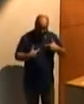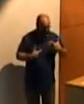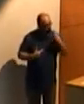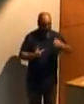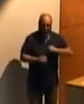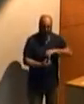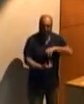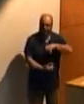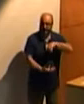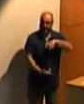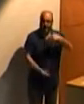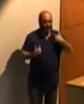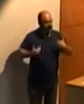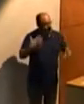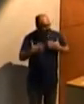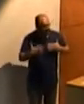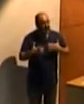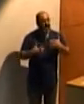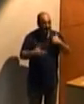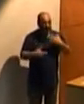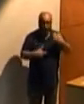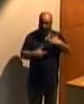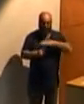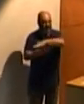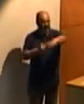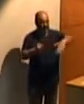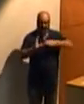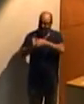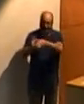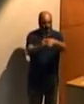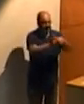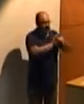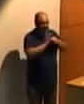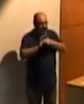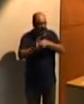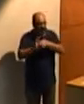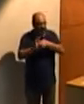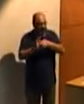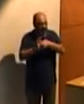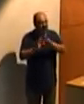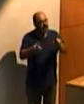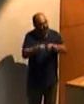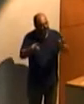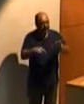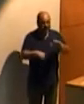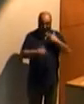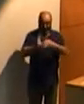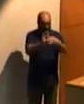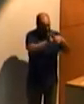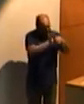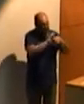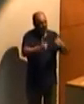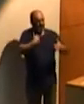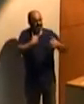jury dans une relation avec son écosystème son environnement et pourtant quelque part il s'en éloigne aussi ils essaient de s'autonomiser